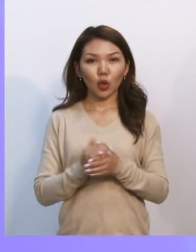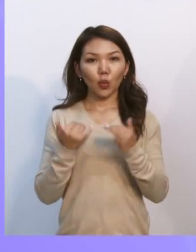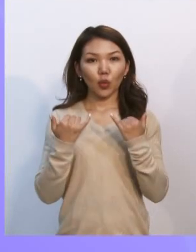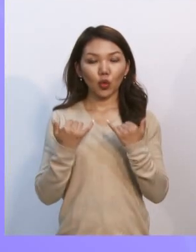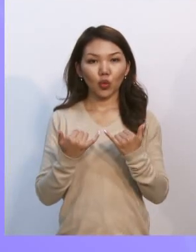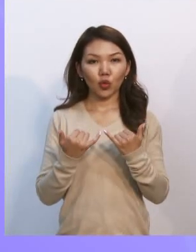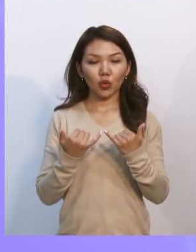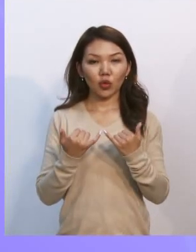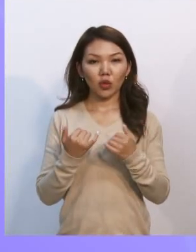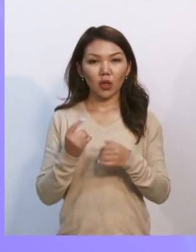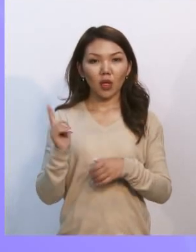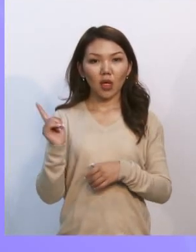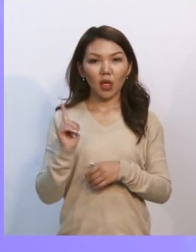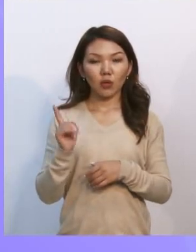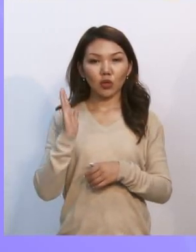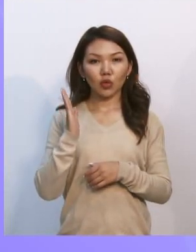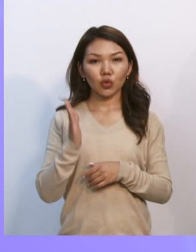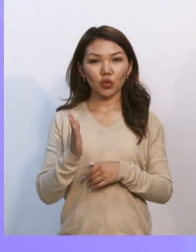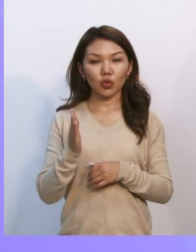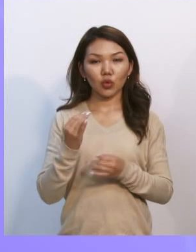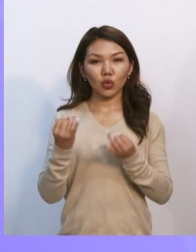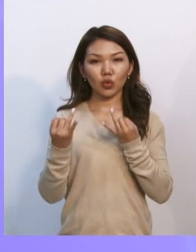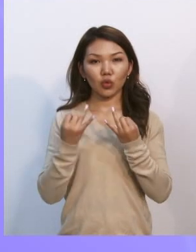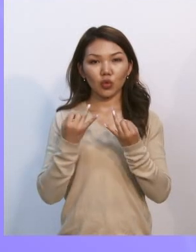Бүгүн эмне жөнүндө сүйлөшөт экенбиз?